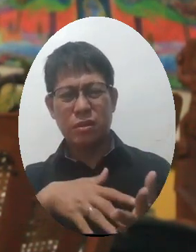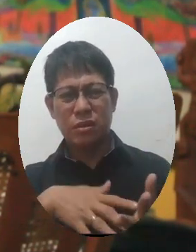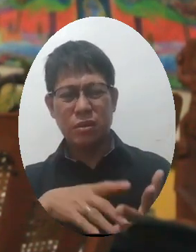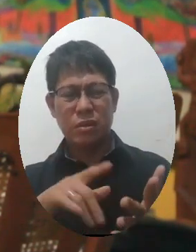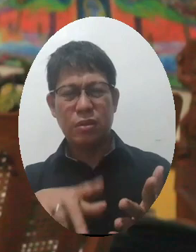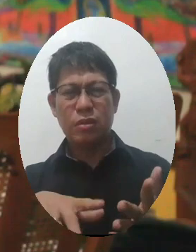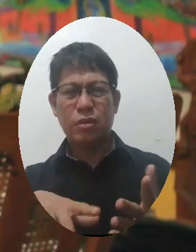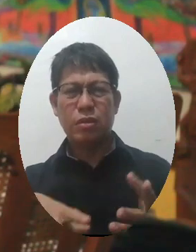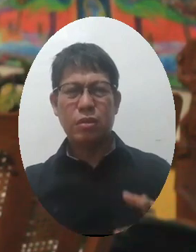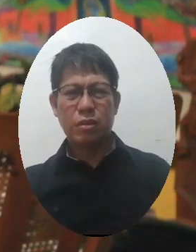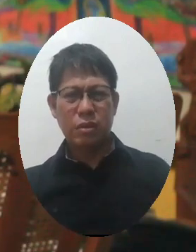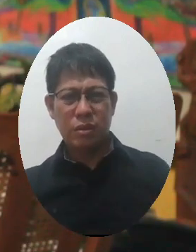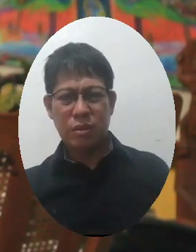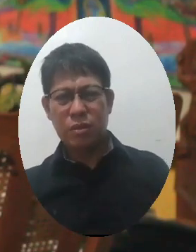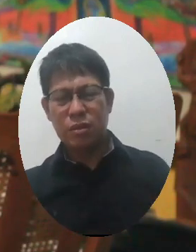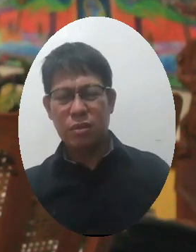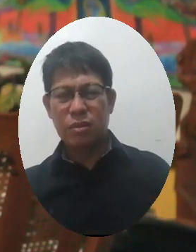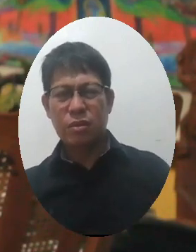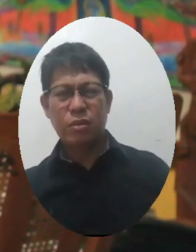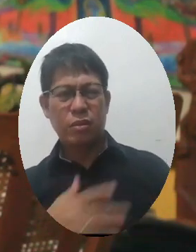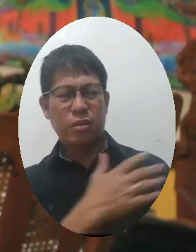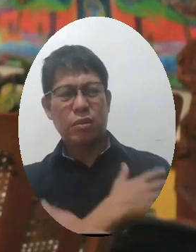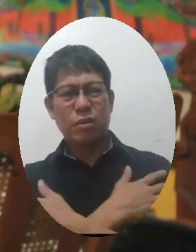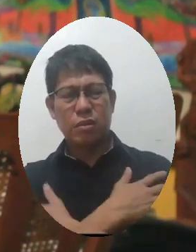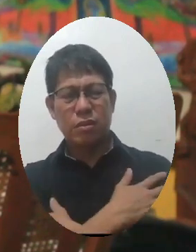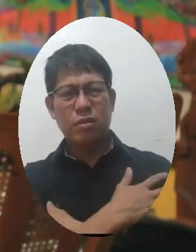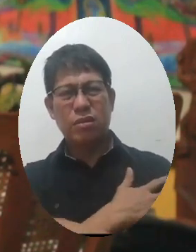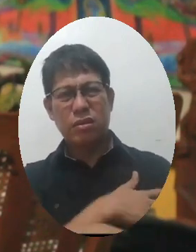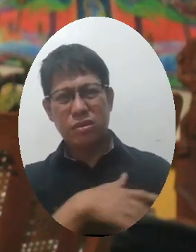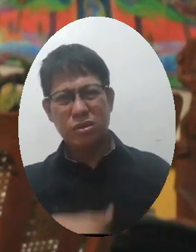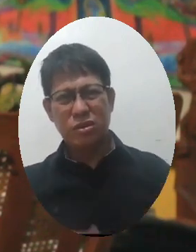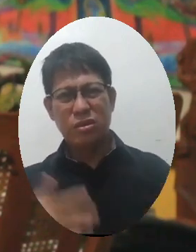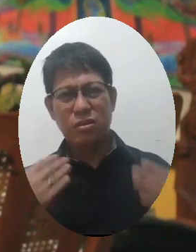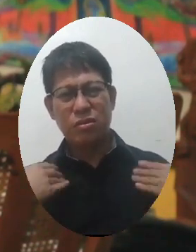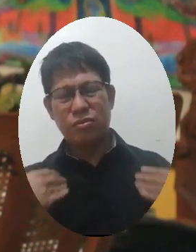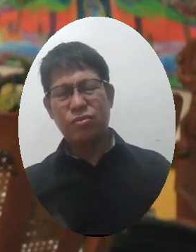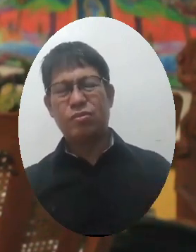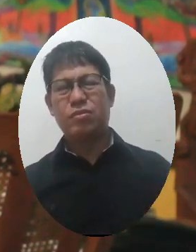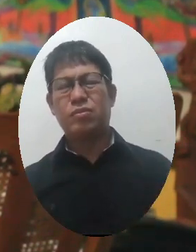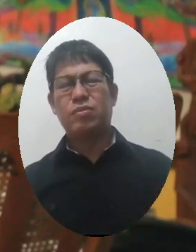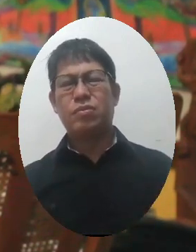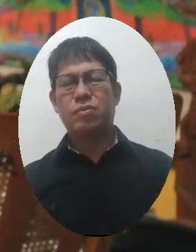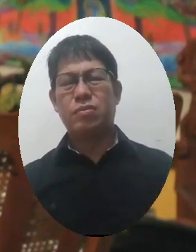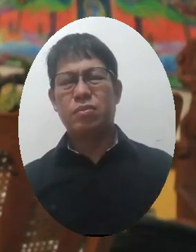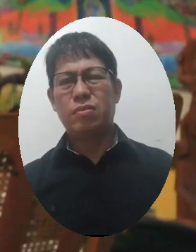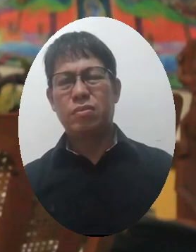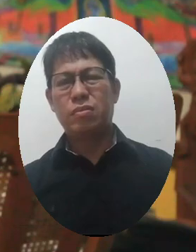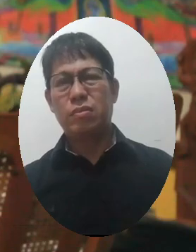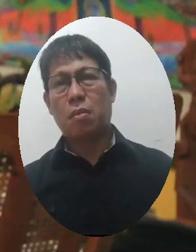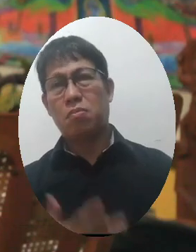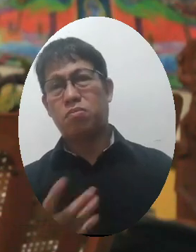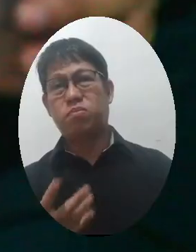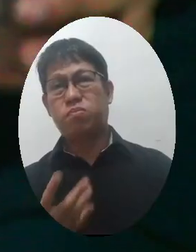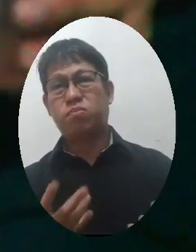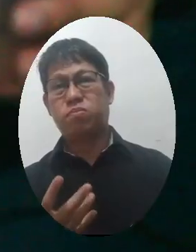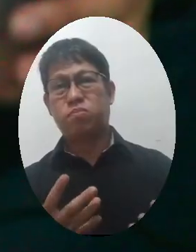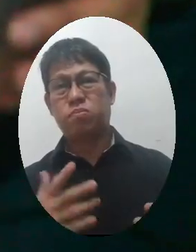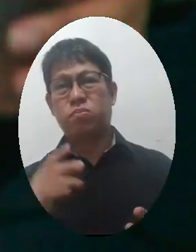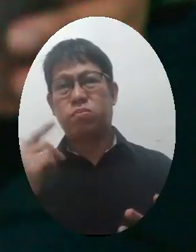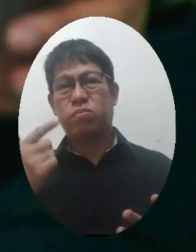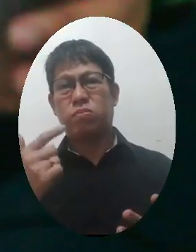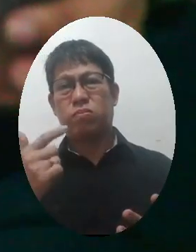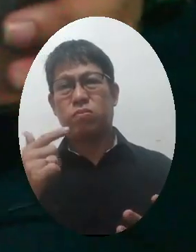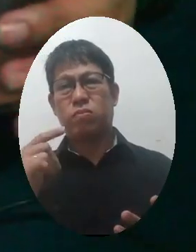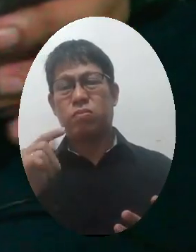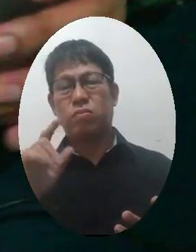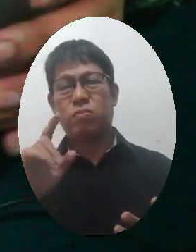panghihina, pulikat sa mga binti, braso, at iba pang parte ng katawan. Maaring may kaugnayan